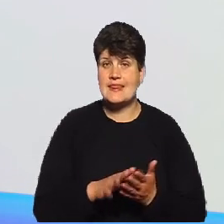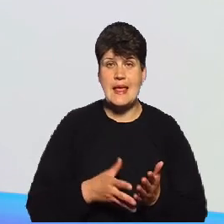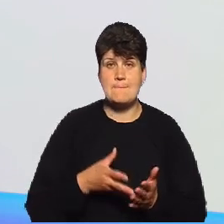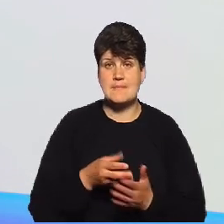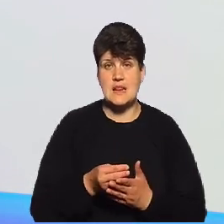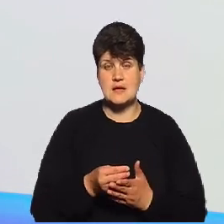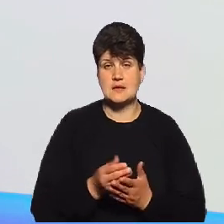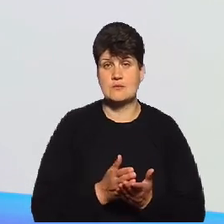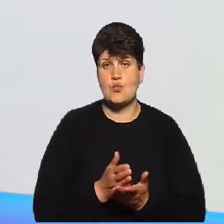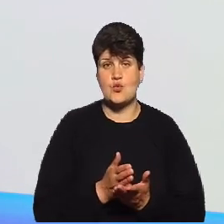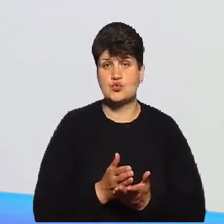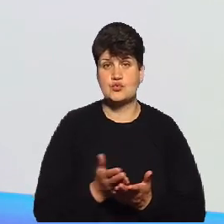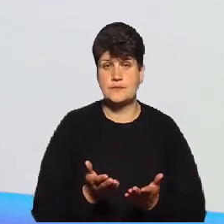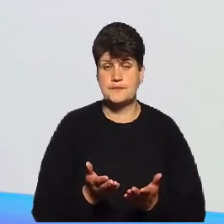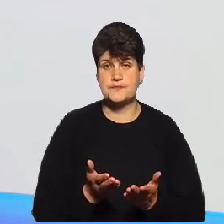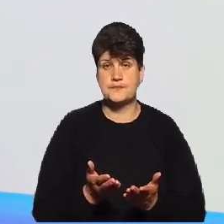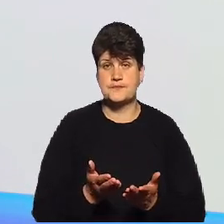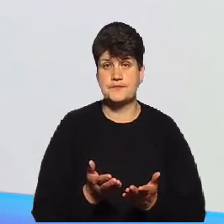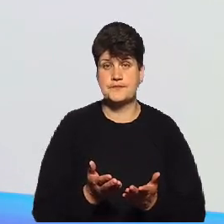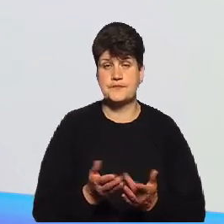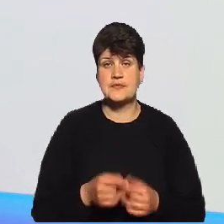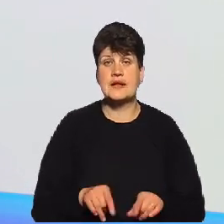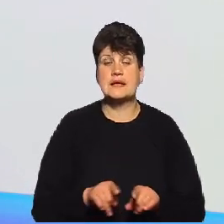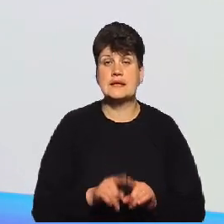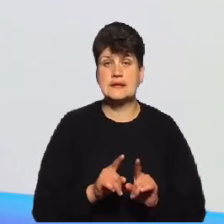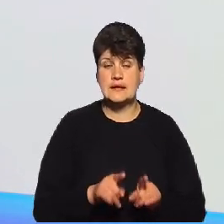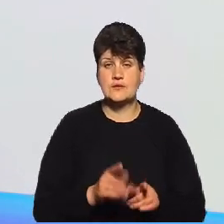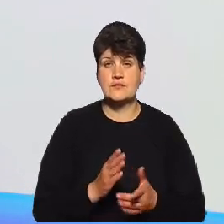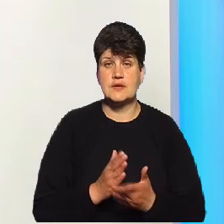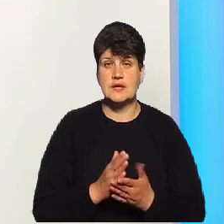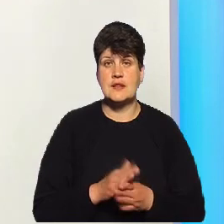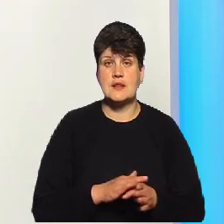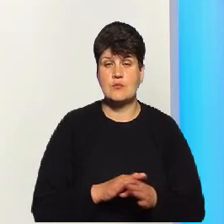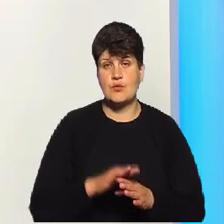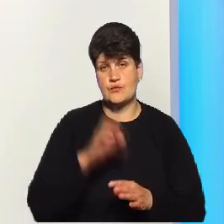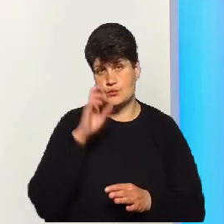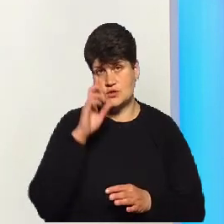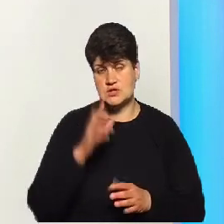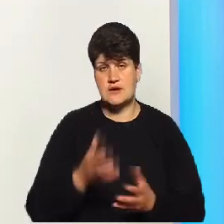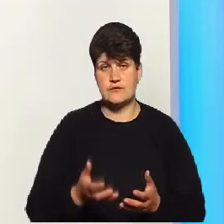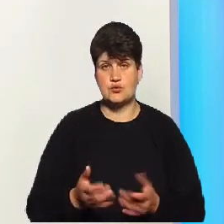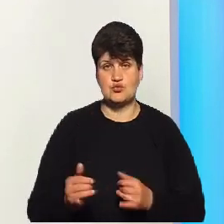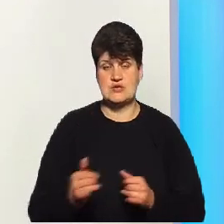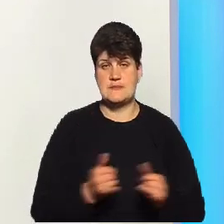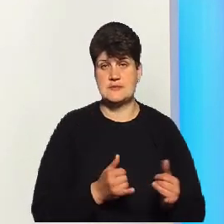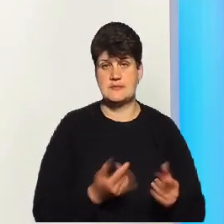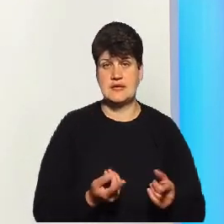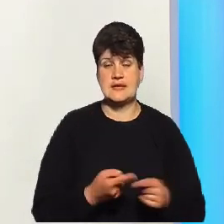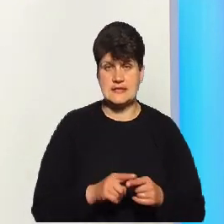комунальні послуги. Також він знаходиться на повному державному забезпеченні. Ну, це основні